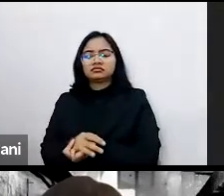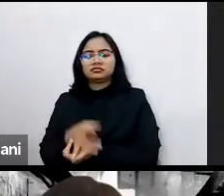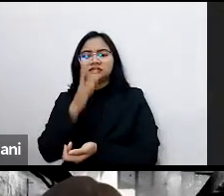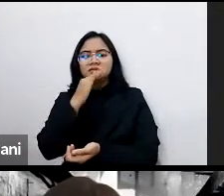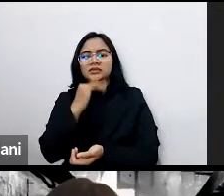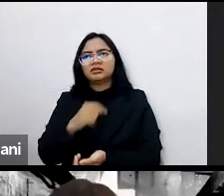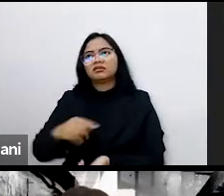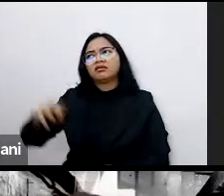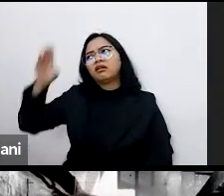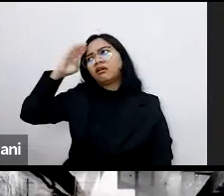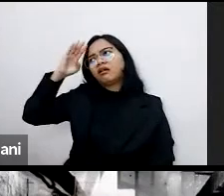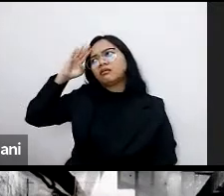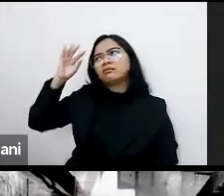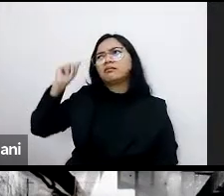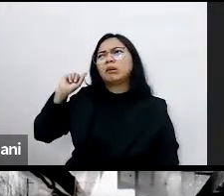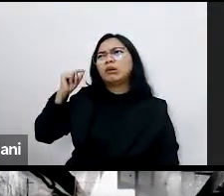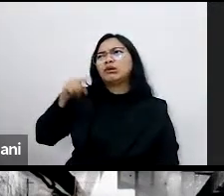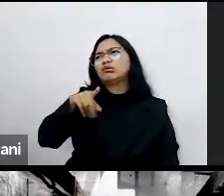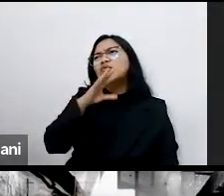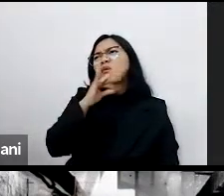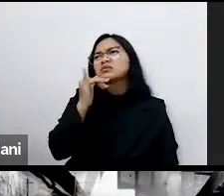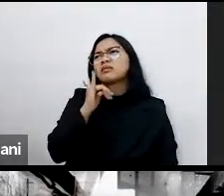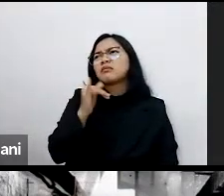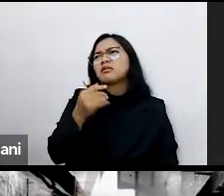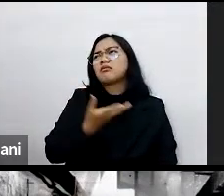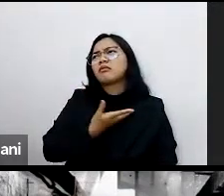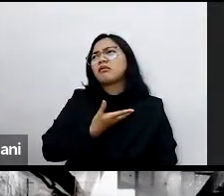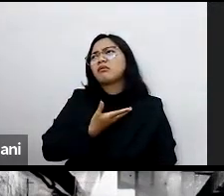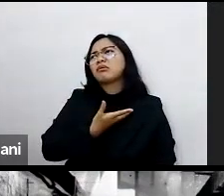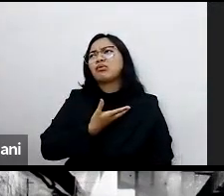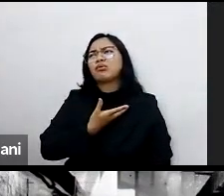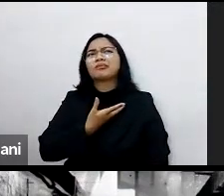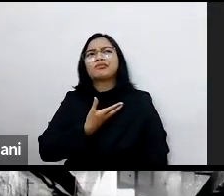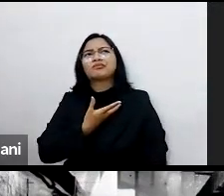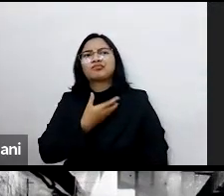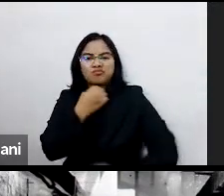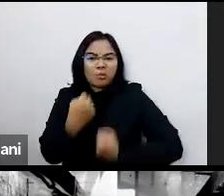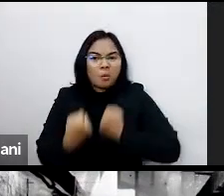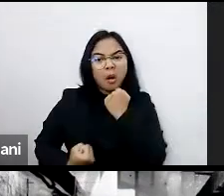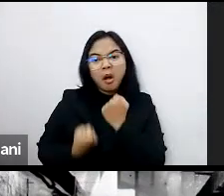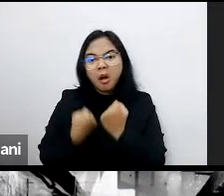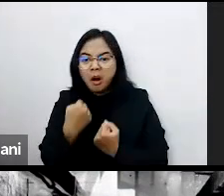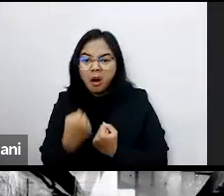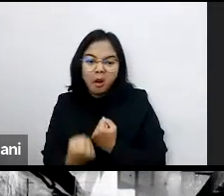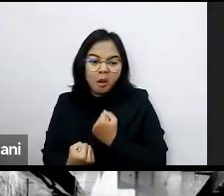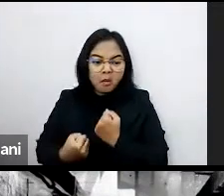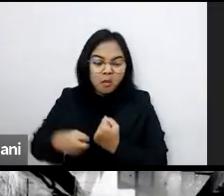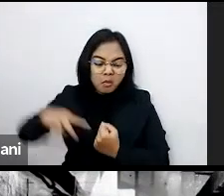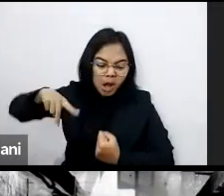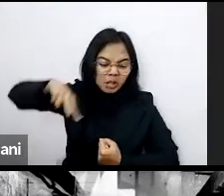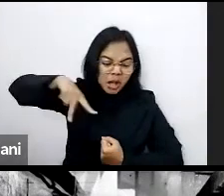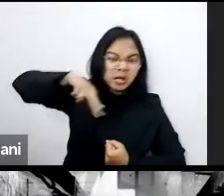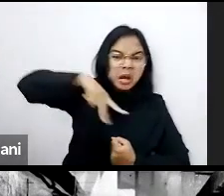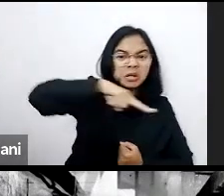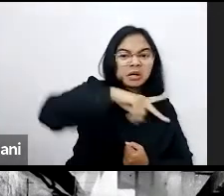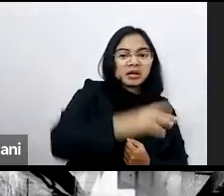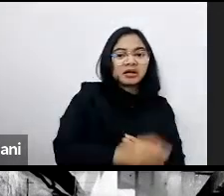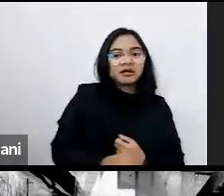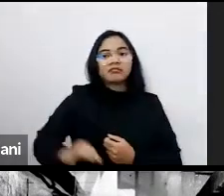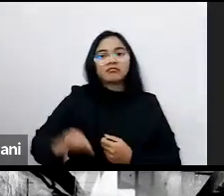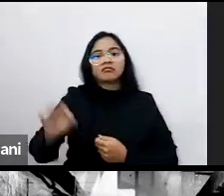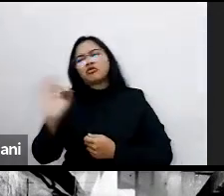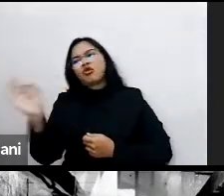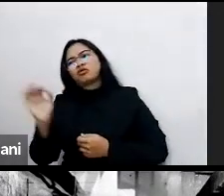laki-laki dan perempuan itu sama-sama ingin lomba maraton gitu ya kalau laki-laki itu kosong depannya langsung lari gitu